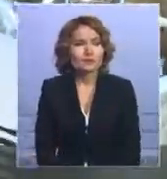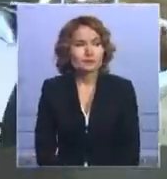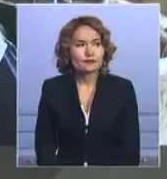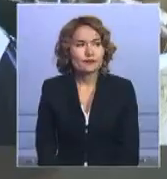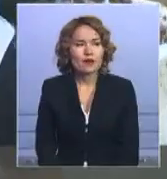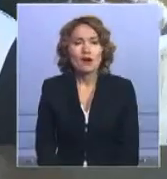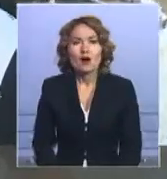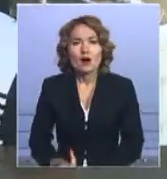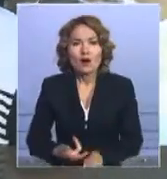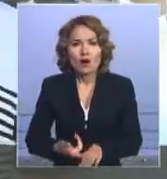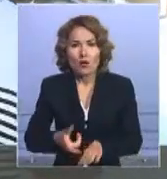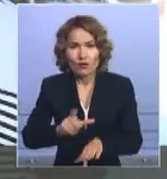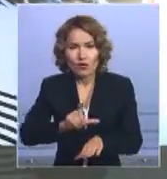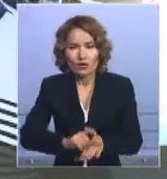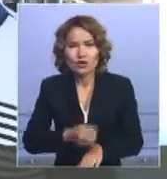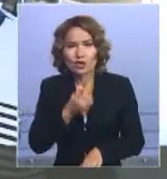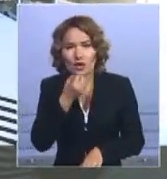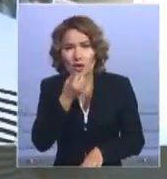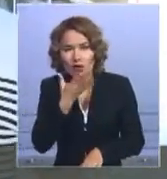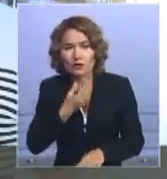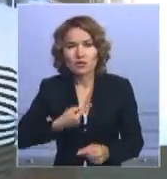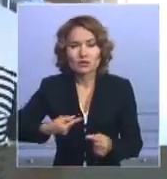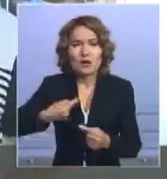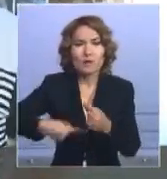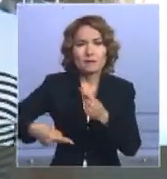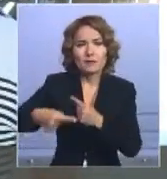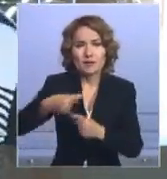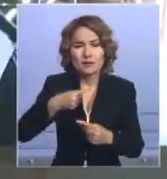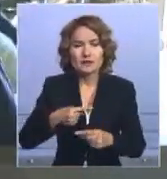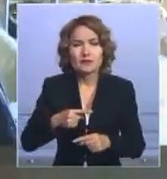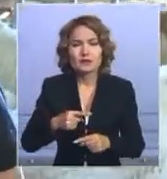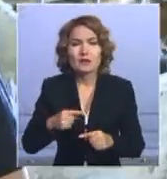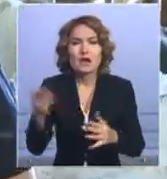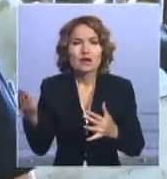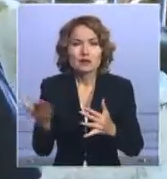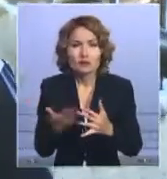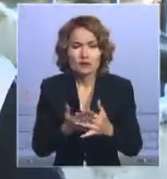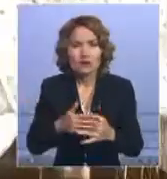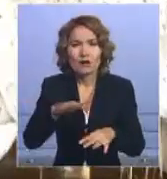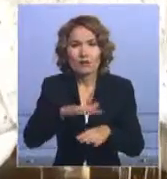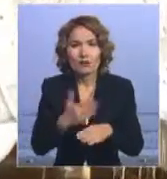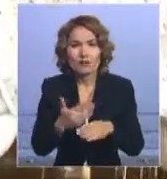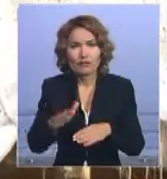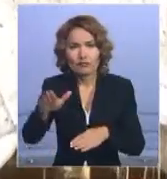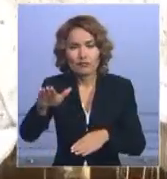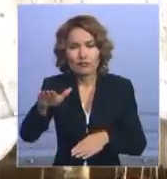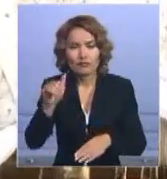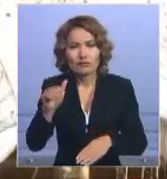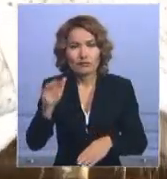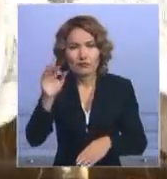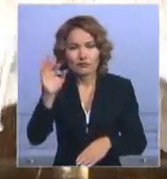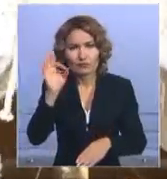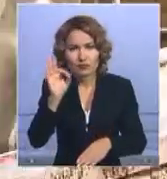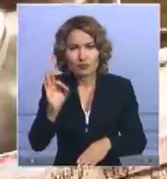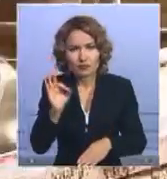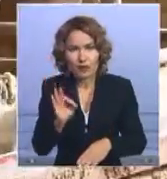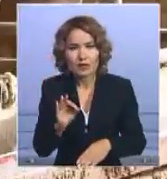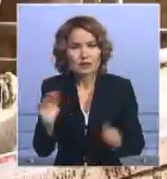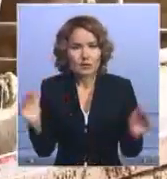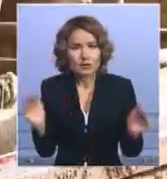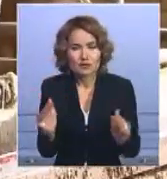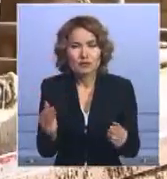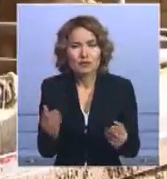ыңғайлы. Жаңағы несиенің пайызы өте төмен, 6%-мен мынау жұмыспен қамту